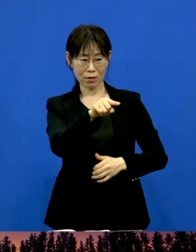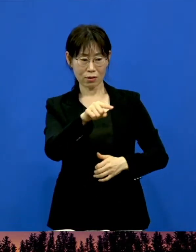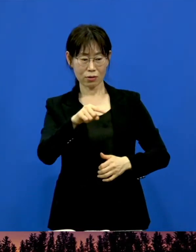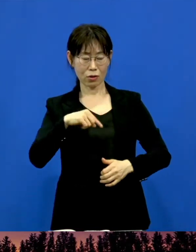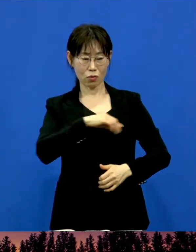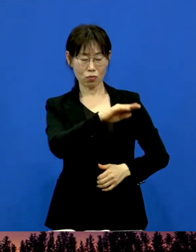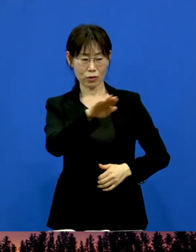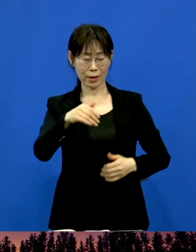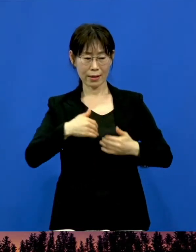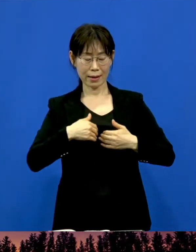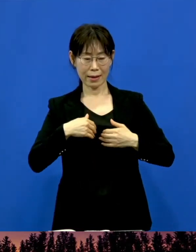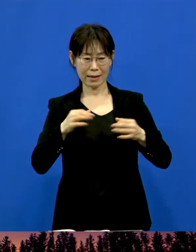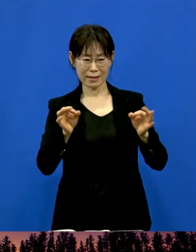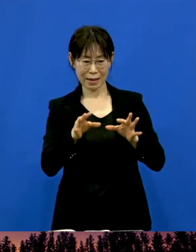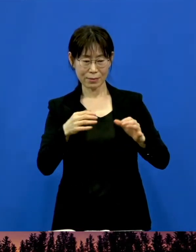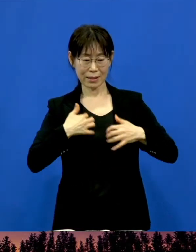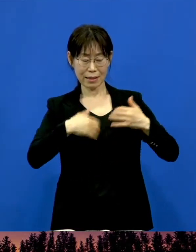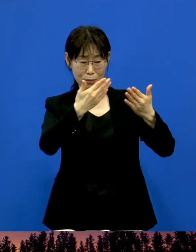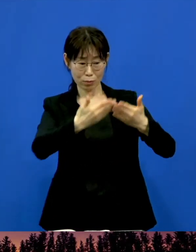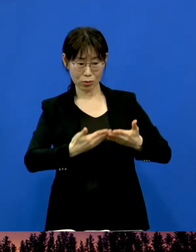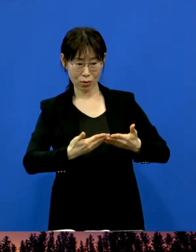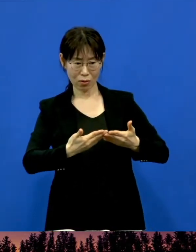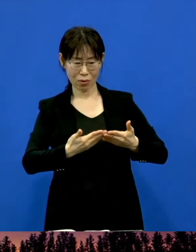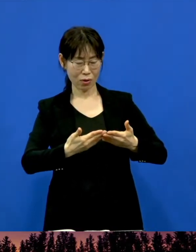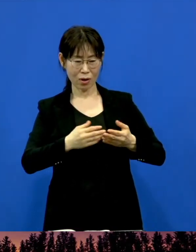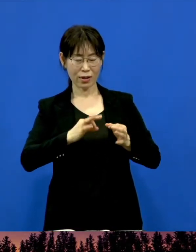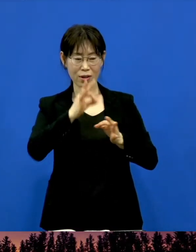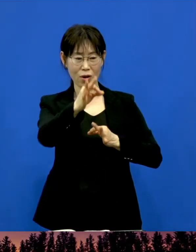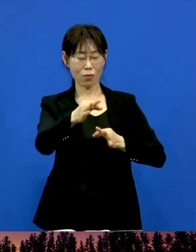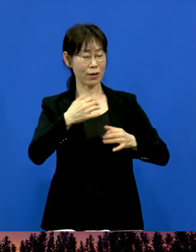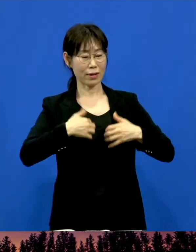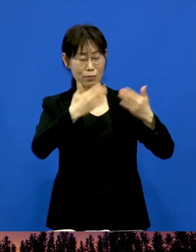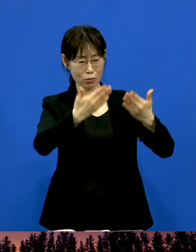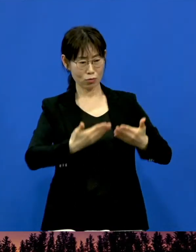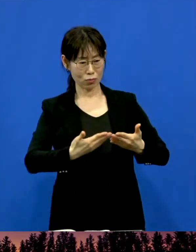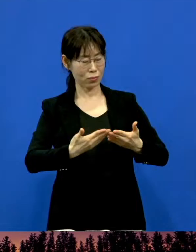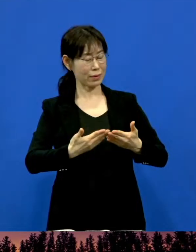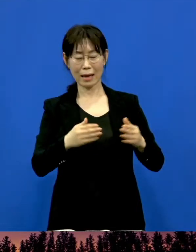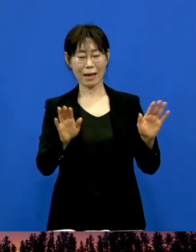빼앗아가요. 그러나 하나님 우리에게 진정한 기쁨을 주세요.